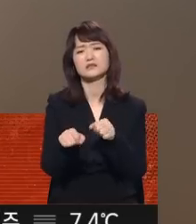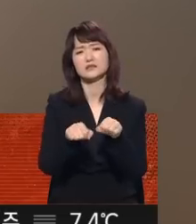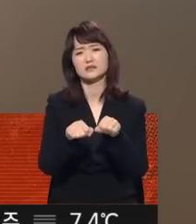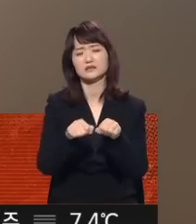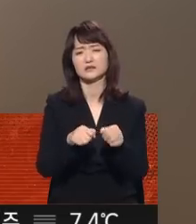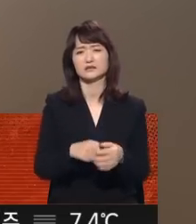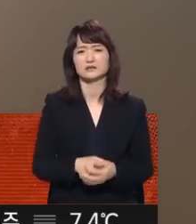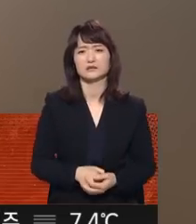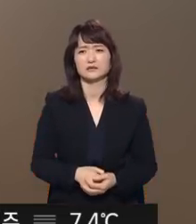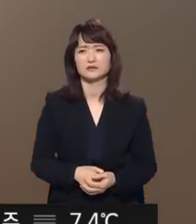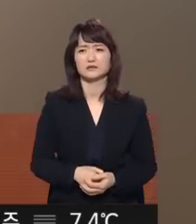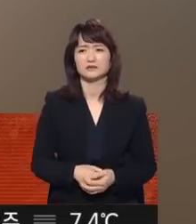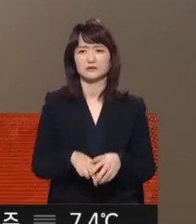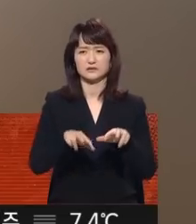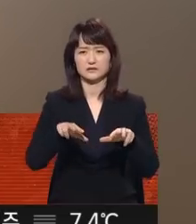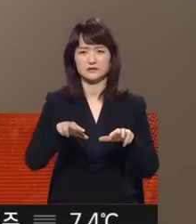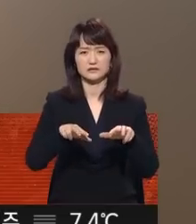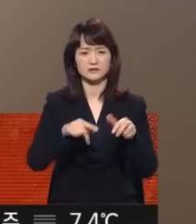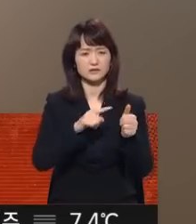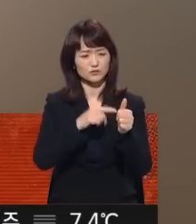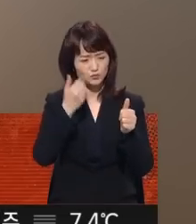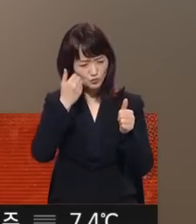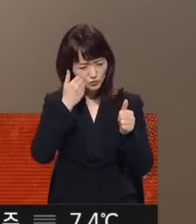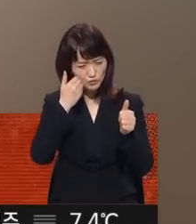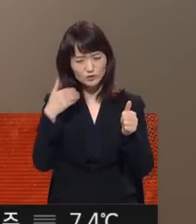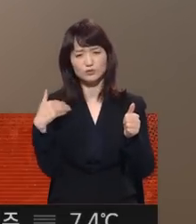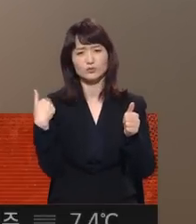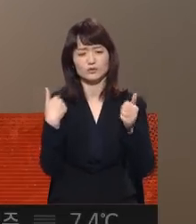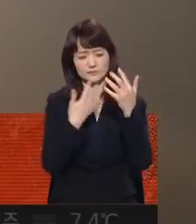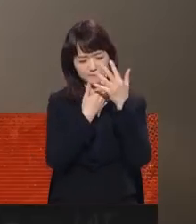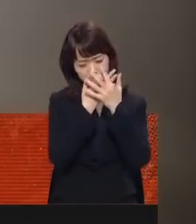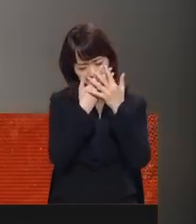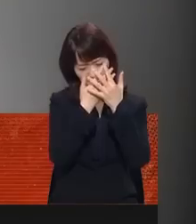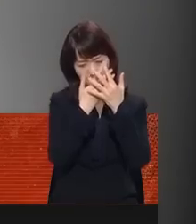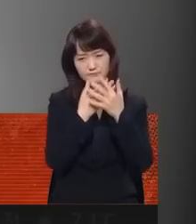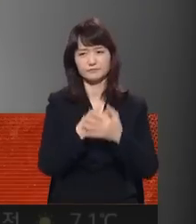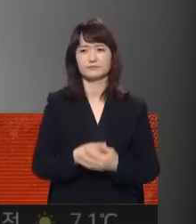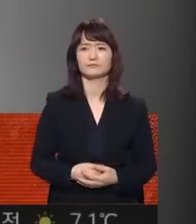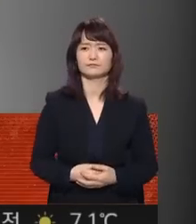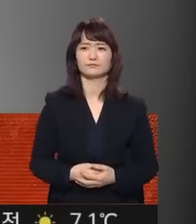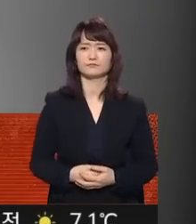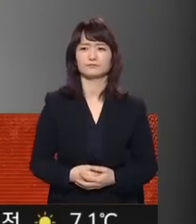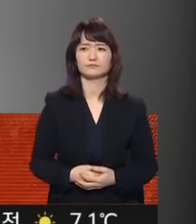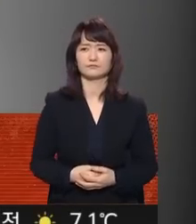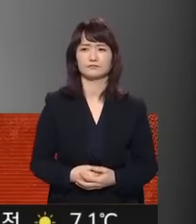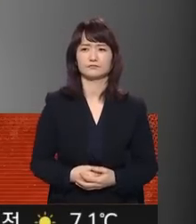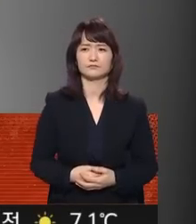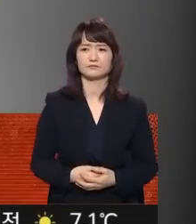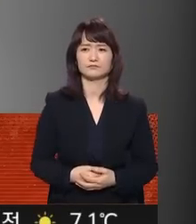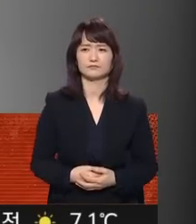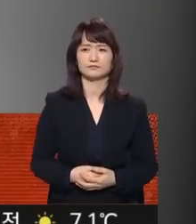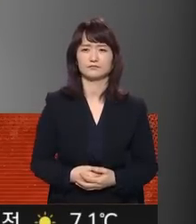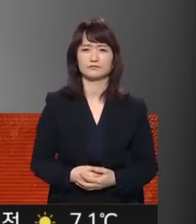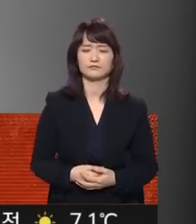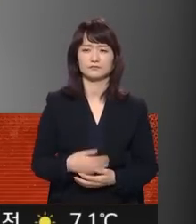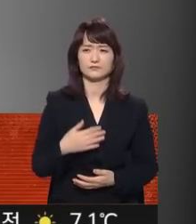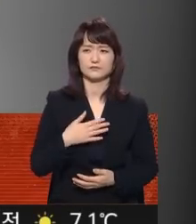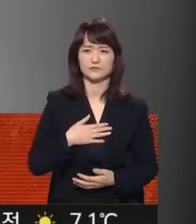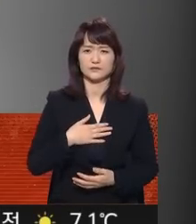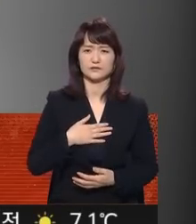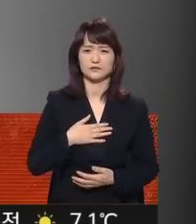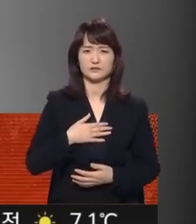아 지금 저희는 이제 뭐 블러를 치긴 했는데 저 이제 이게 스틸 샷이거든요 저는 어쩔 수 없죠